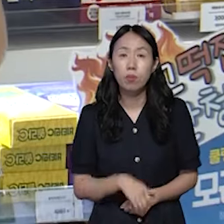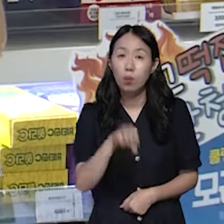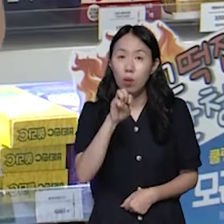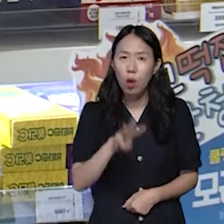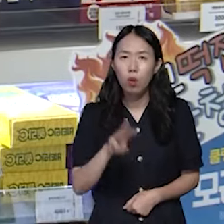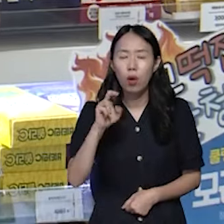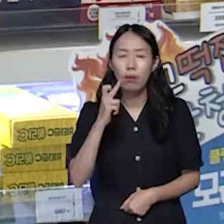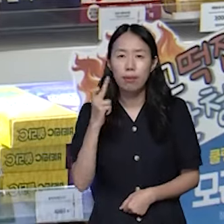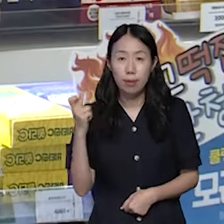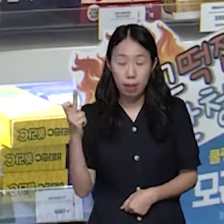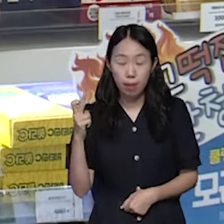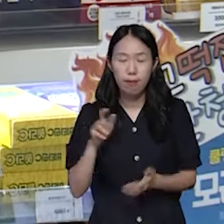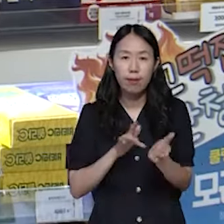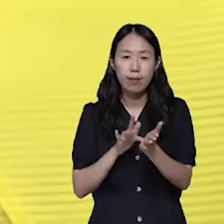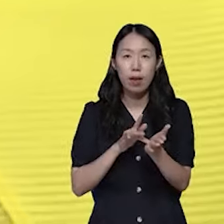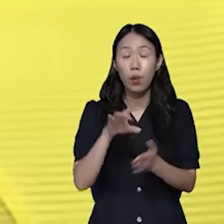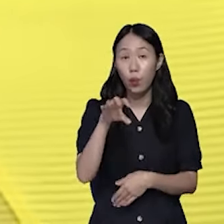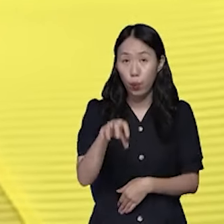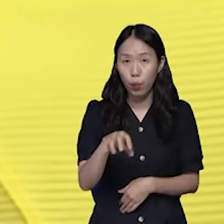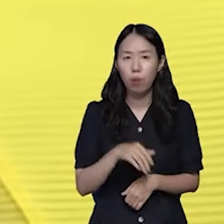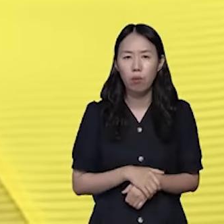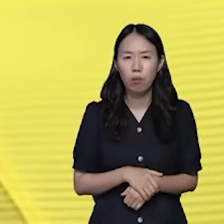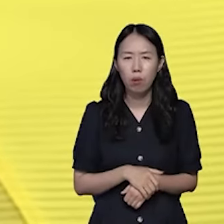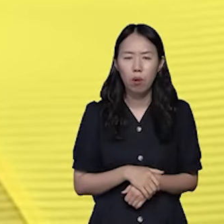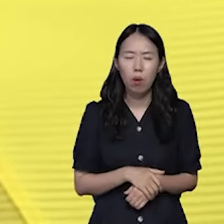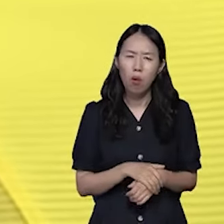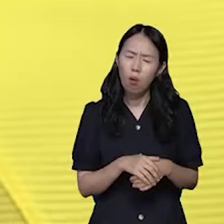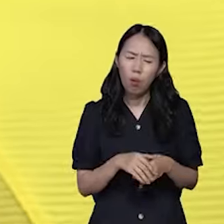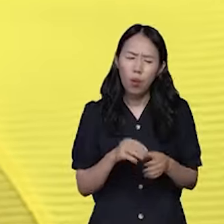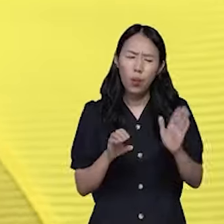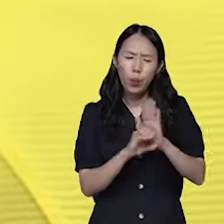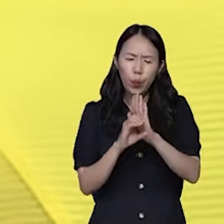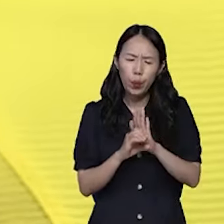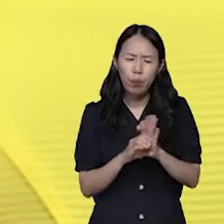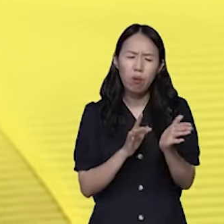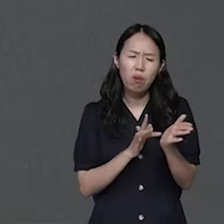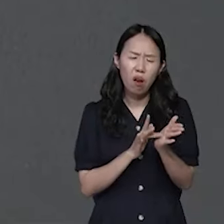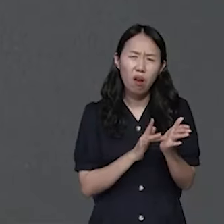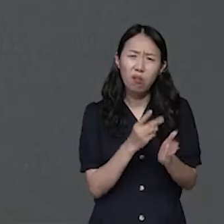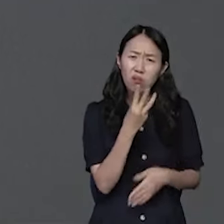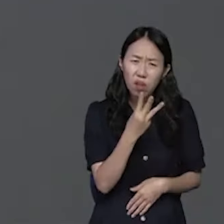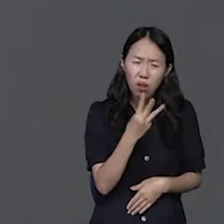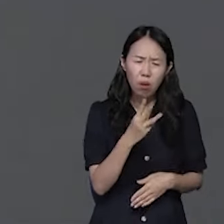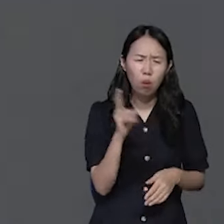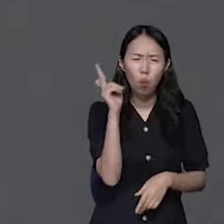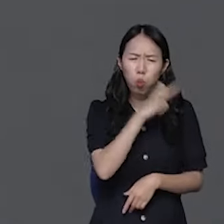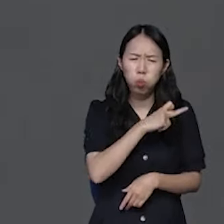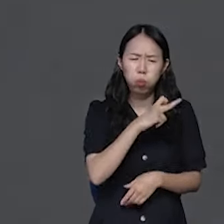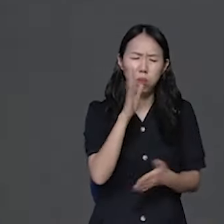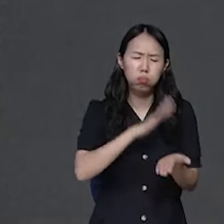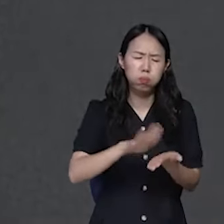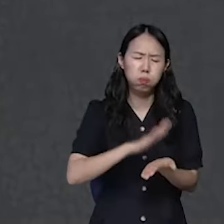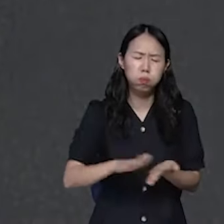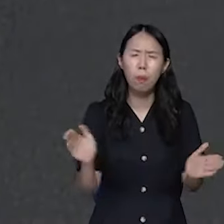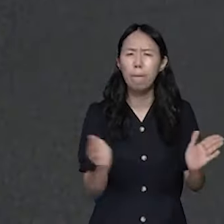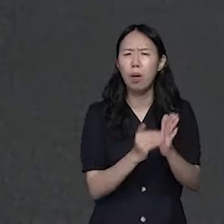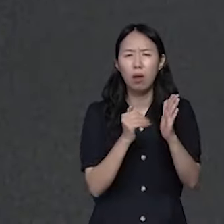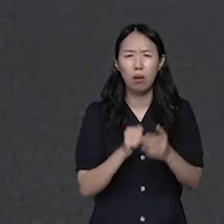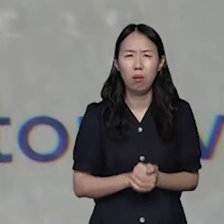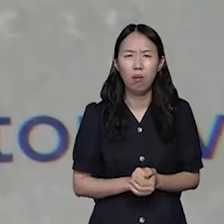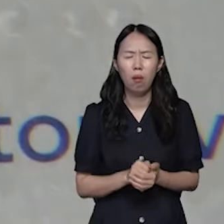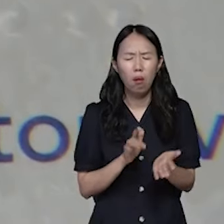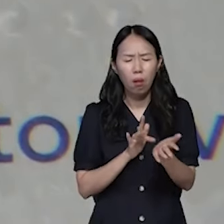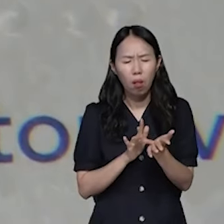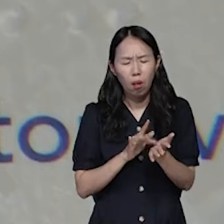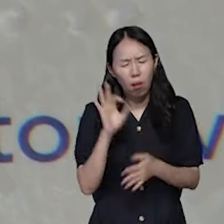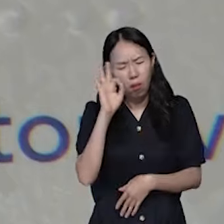광주 광산구의 한 약국. 보유한 코로나19 치료제 3정은 오전에 모두 동났습니다. 치료제를